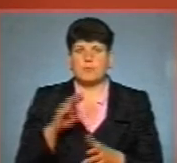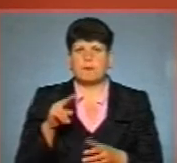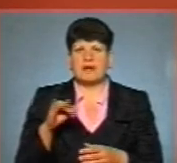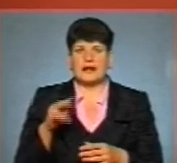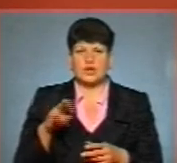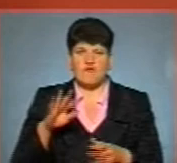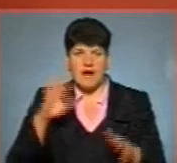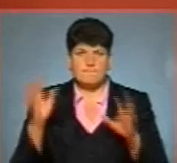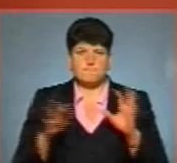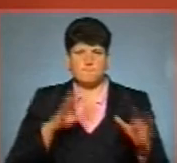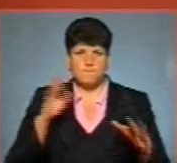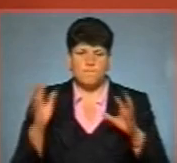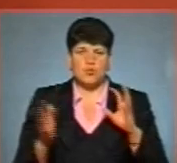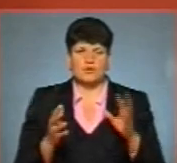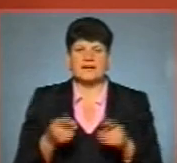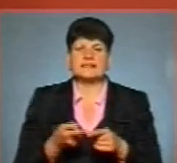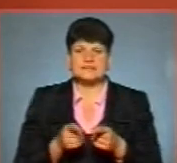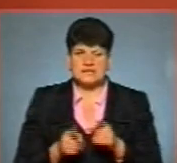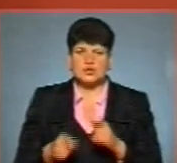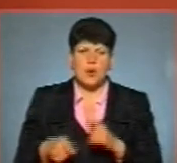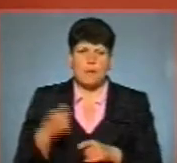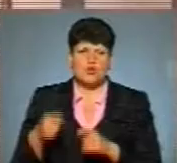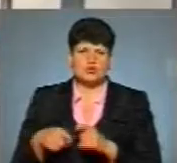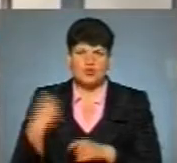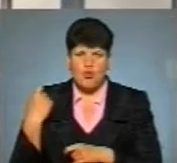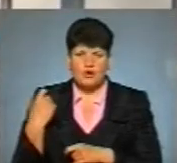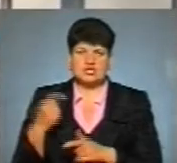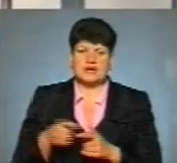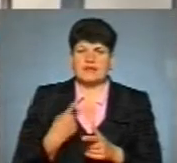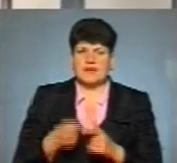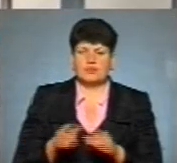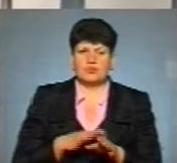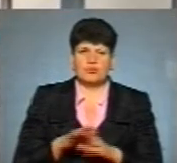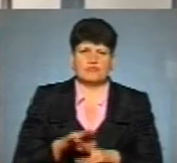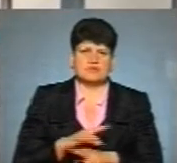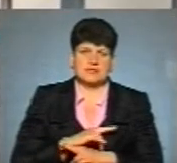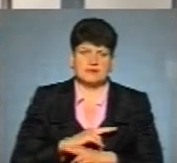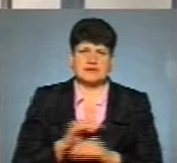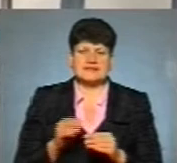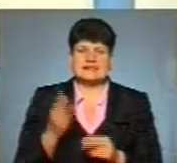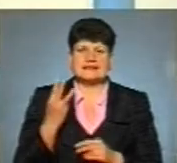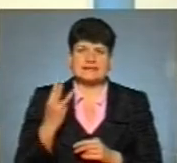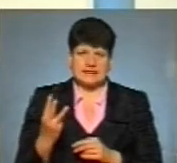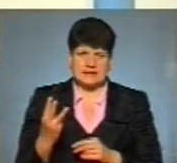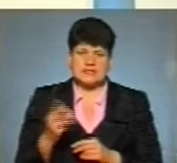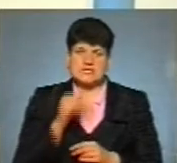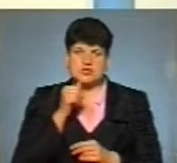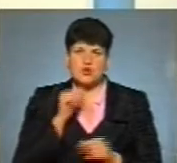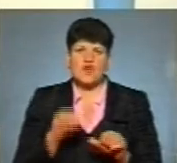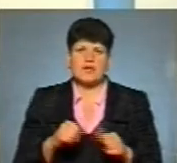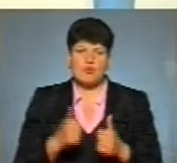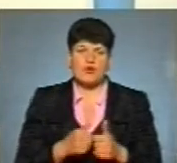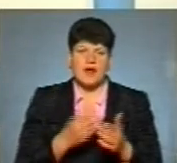дійсно десь пошкоджено або зовсім загибель посівів. Це три культури таких, це цукровий